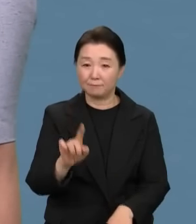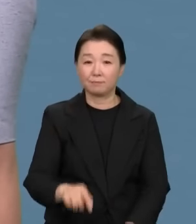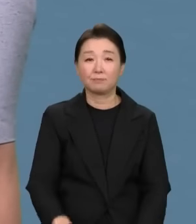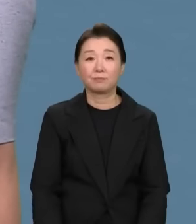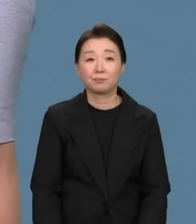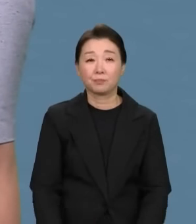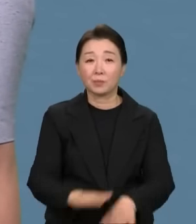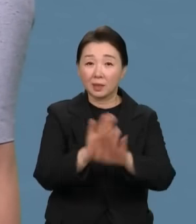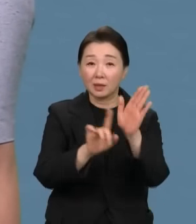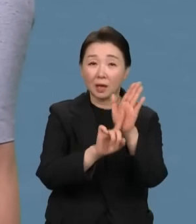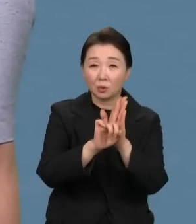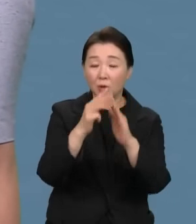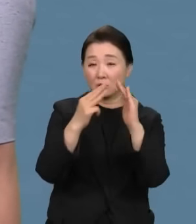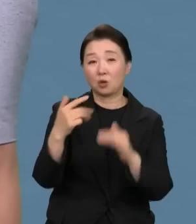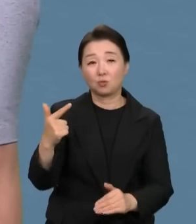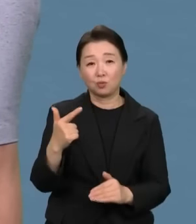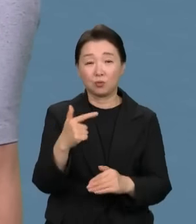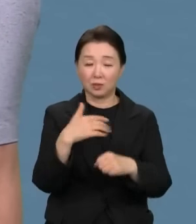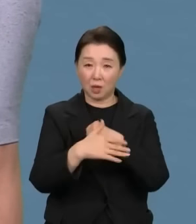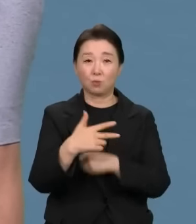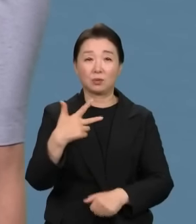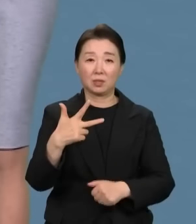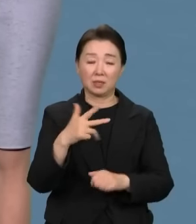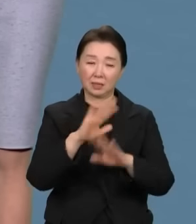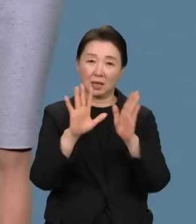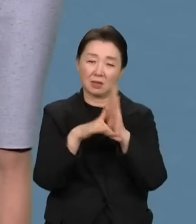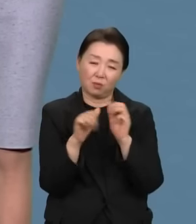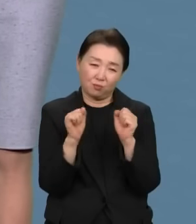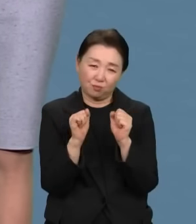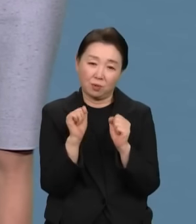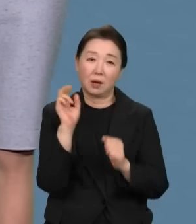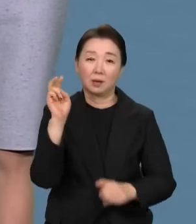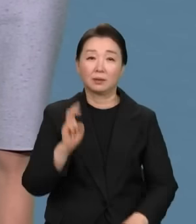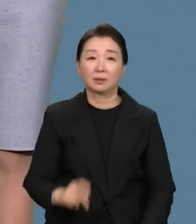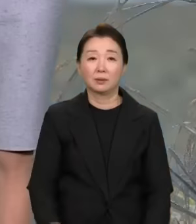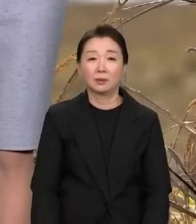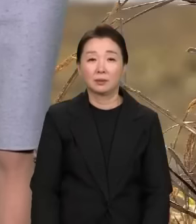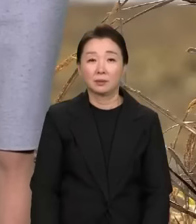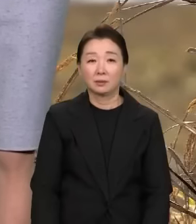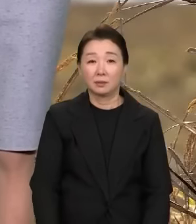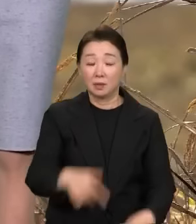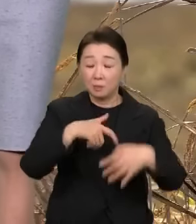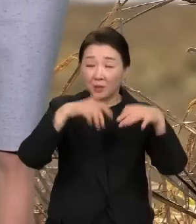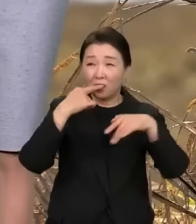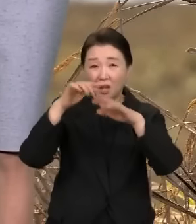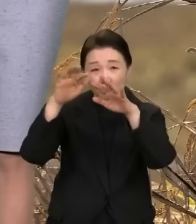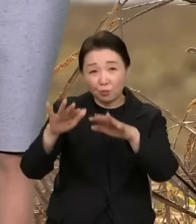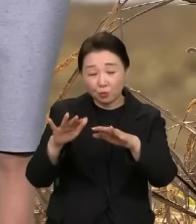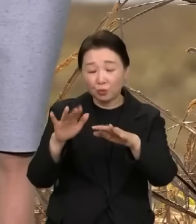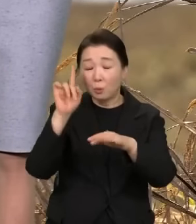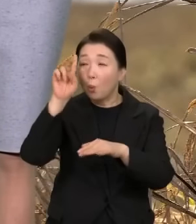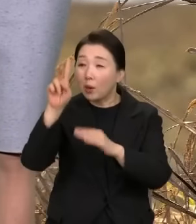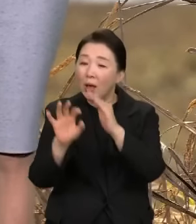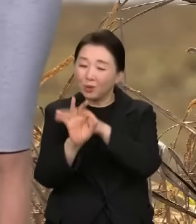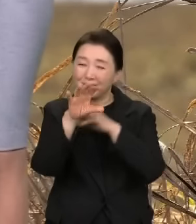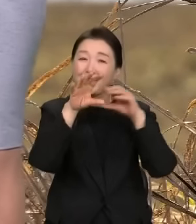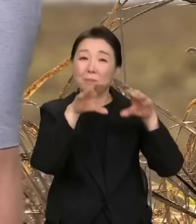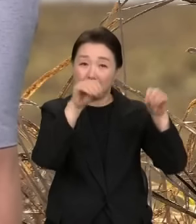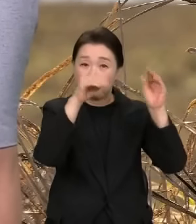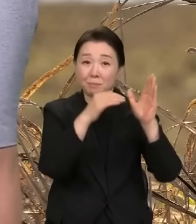낮 기온은 전주 6도, 대구 7도로 낮 동안에도 춥게 느껴지겠습니다. 비와 눈은 모레 오전에 대부분